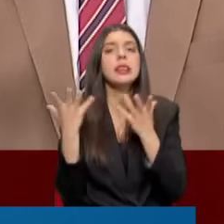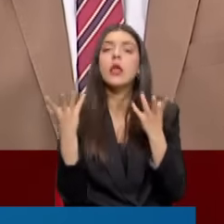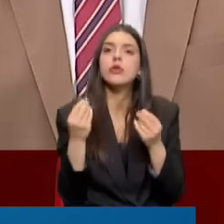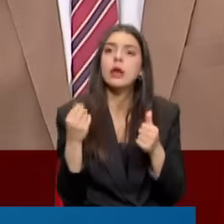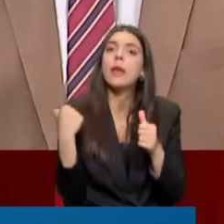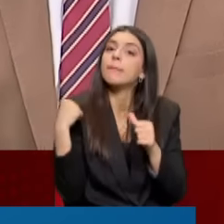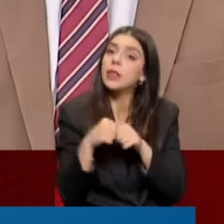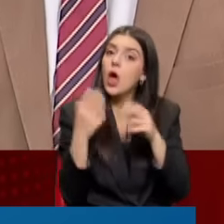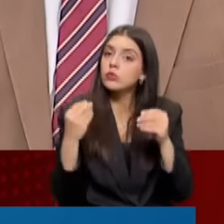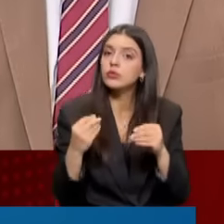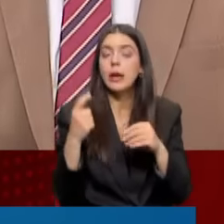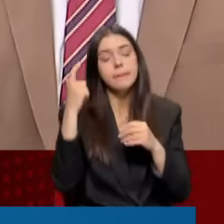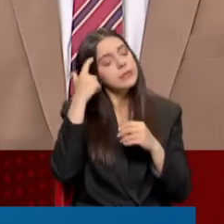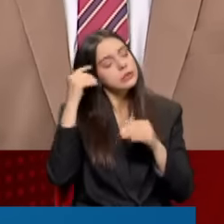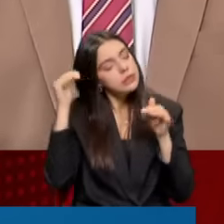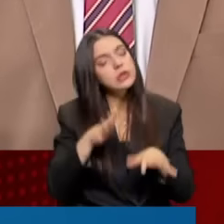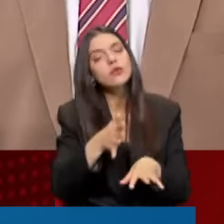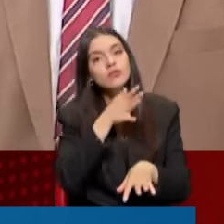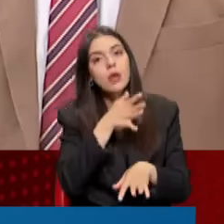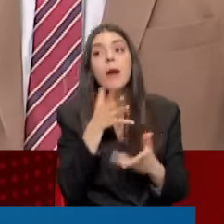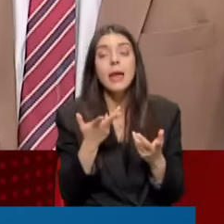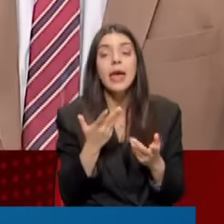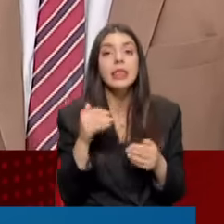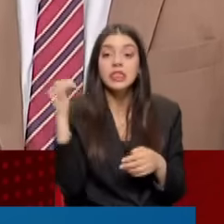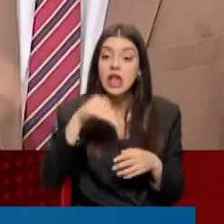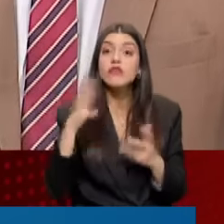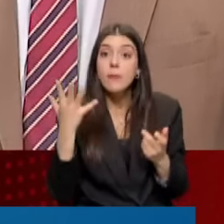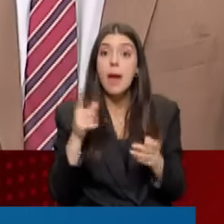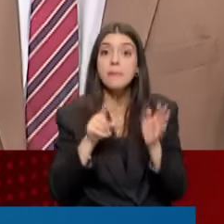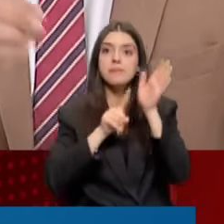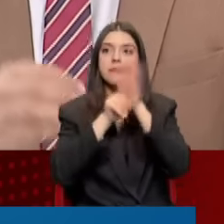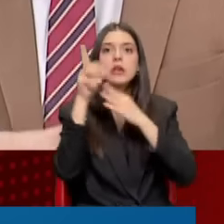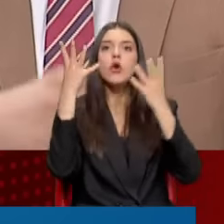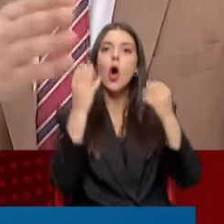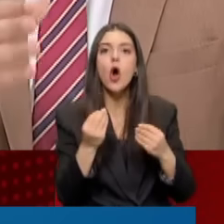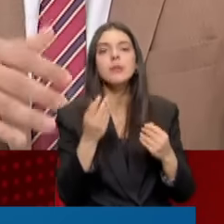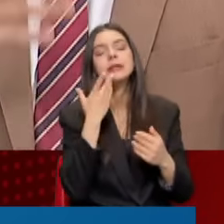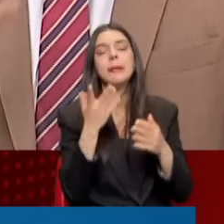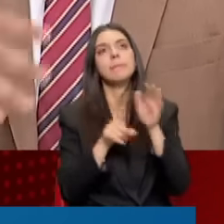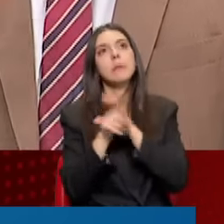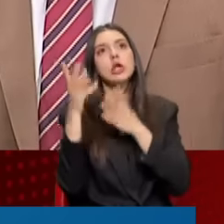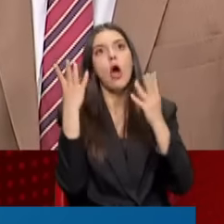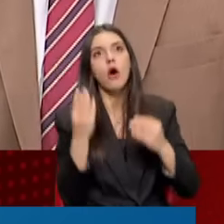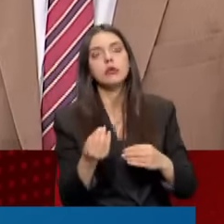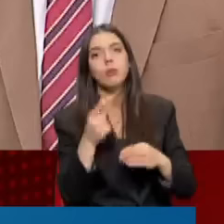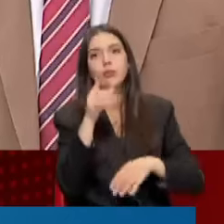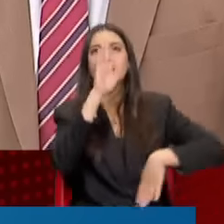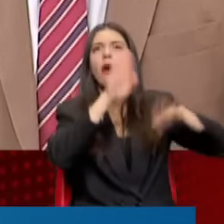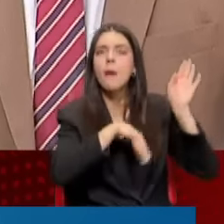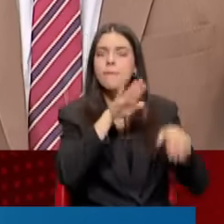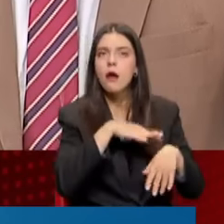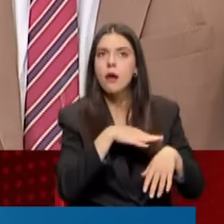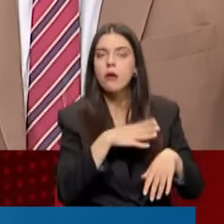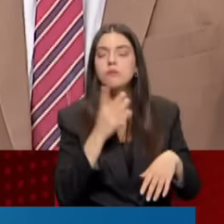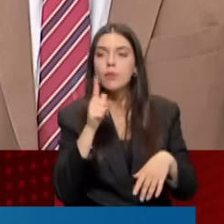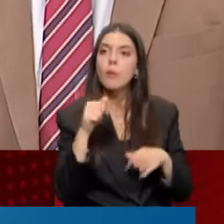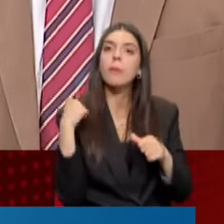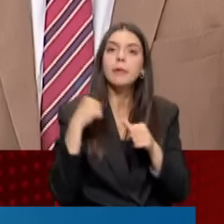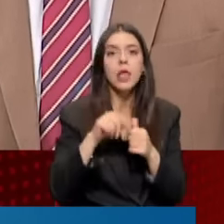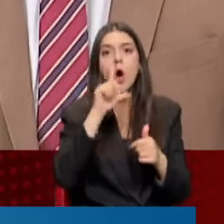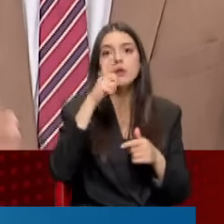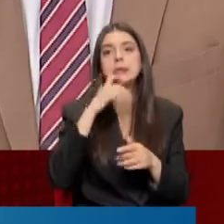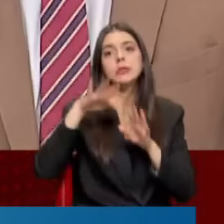yine olacak başımıza gelecek ama sadece yani başarılı olduğunu varsayarak söylüyorum böyle bir bir kampanyanın Bu sefer de 10 yıl